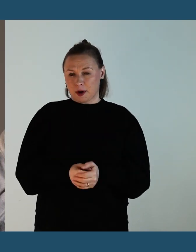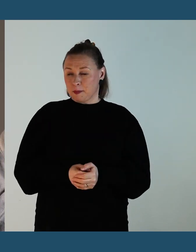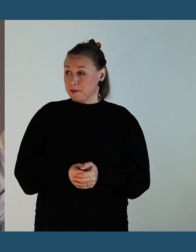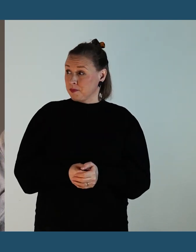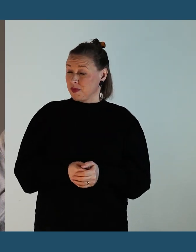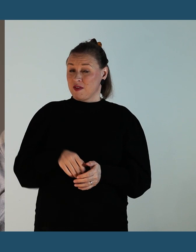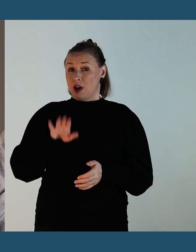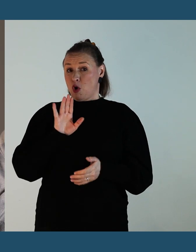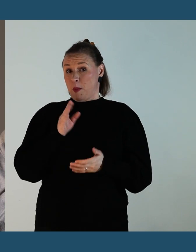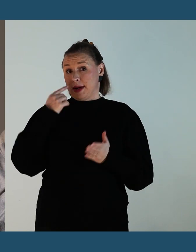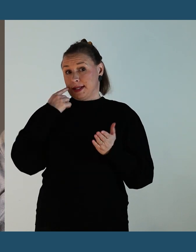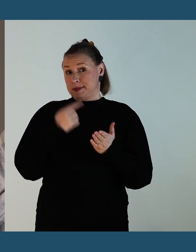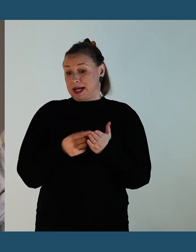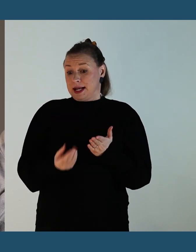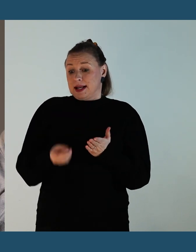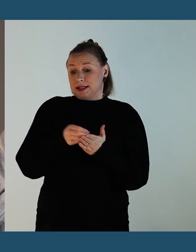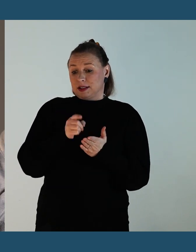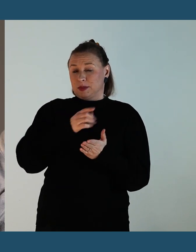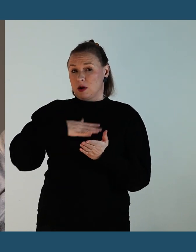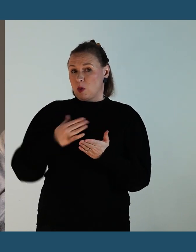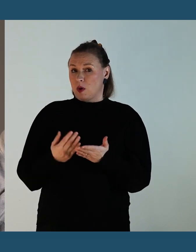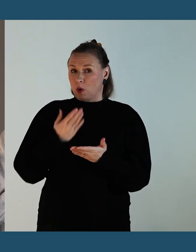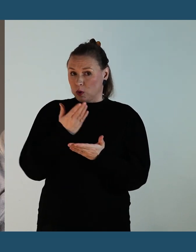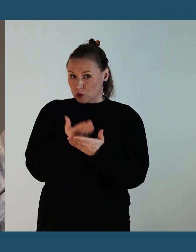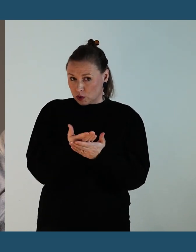esimerkkien lisäksi,